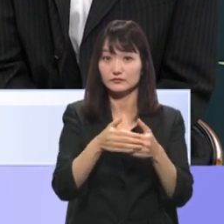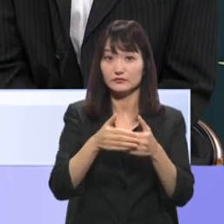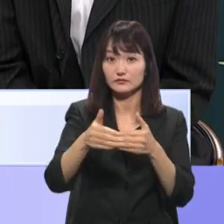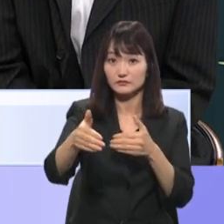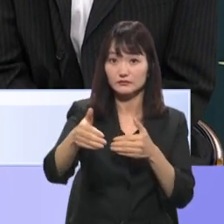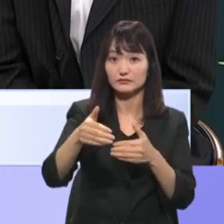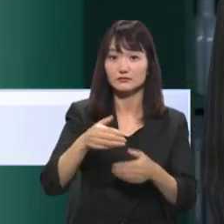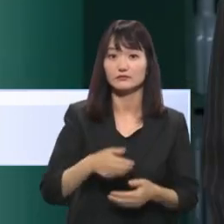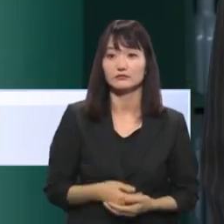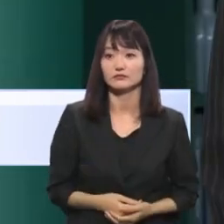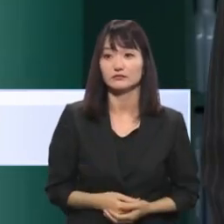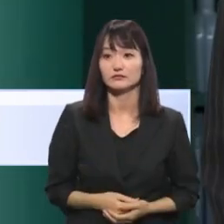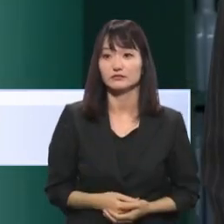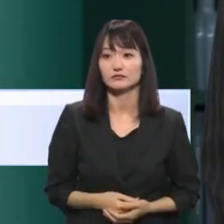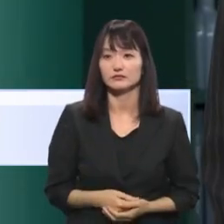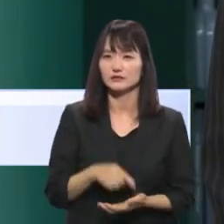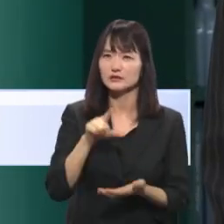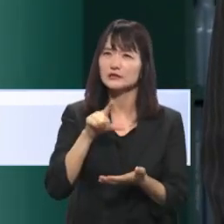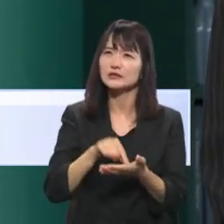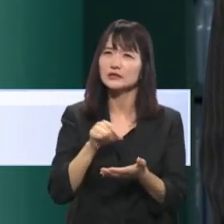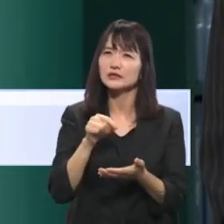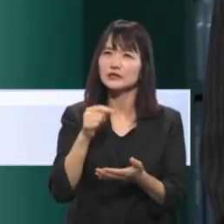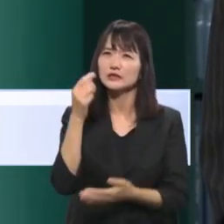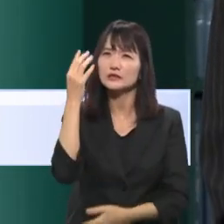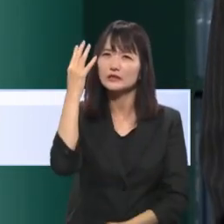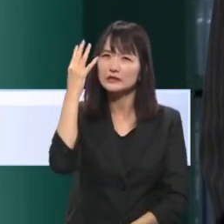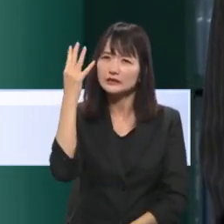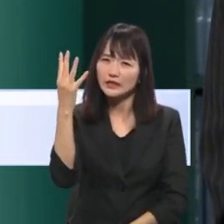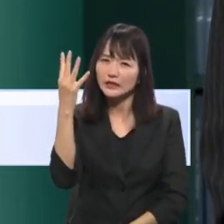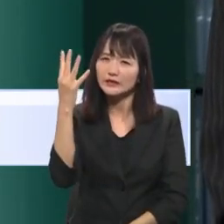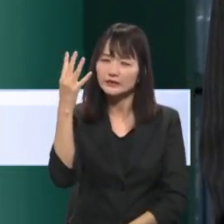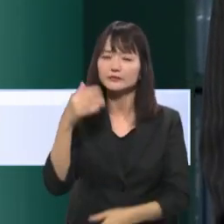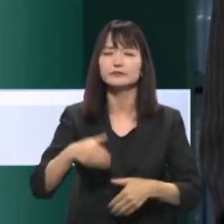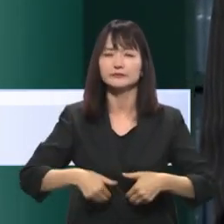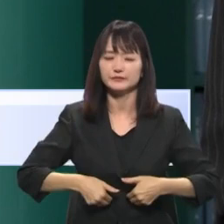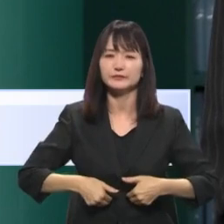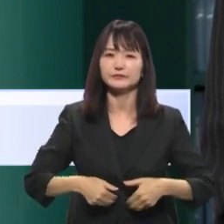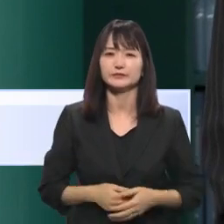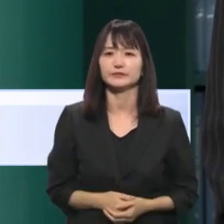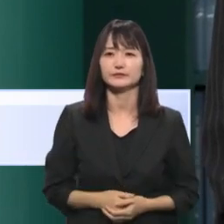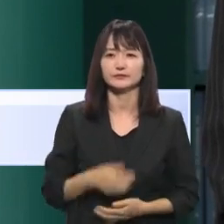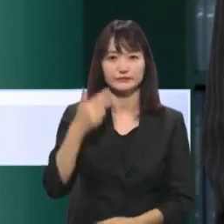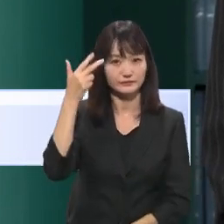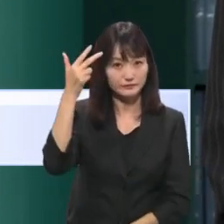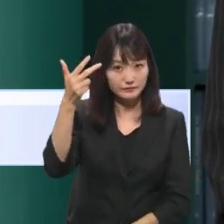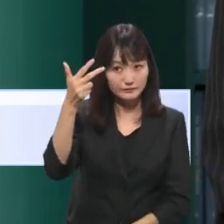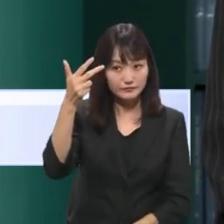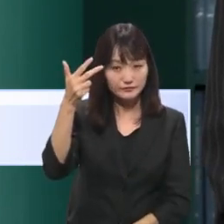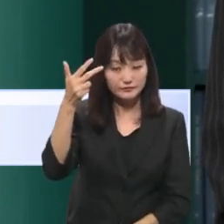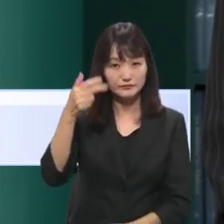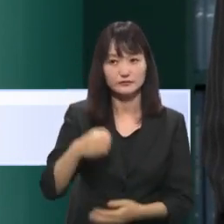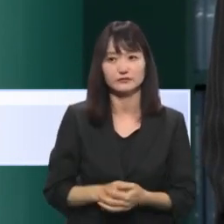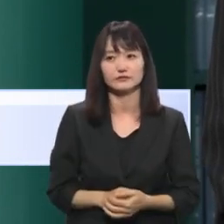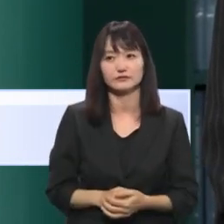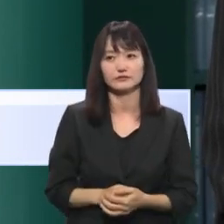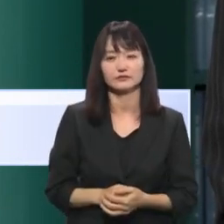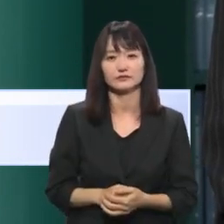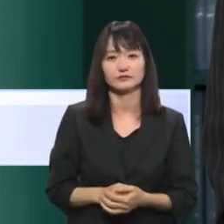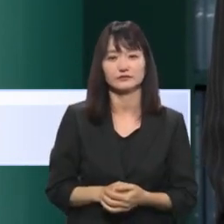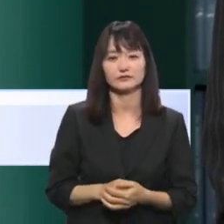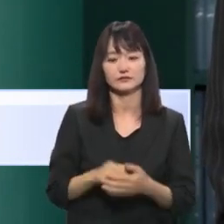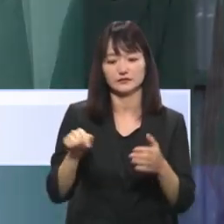있어서는 최소한 4일 정도는 그래도 소요를 하는 거 같아 저희가 일주일에 하나를 딱 업로드를